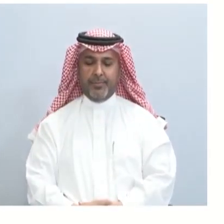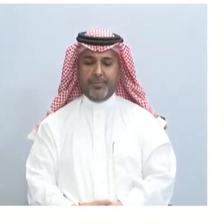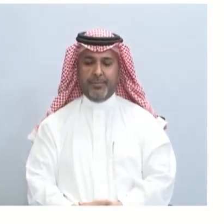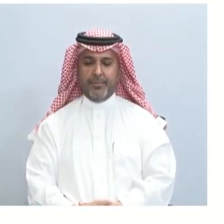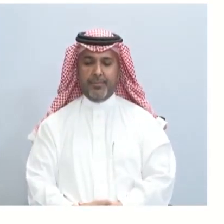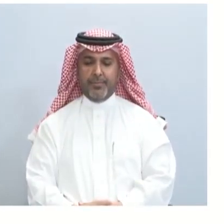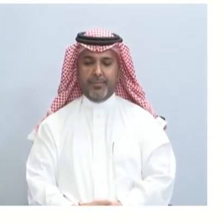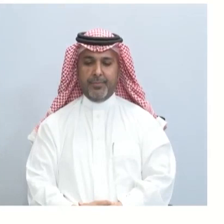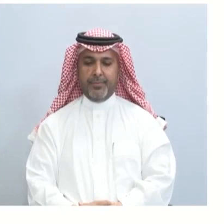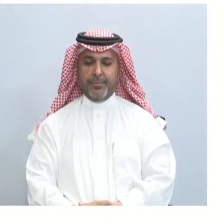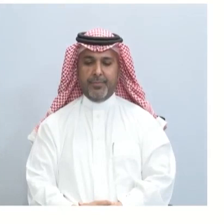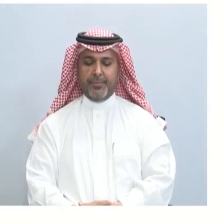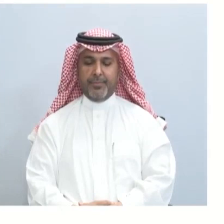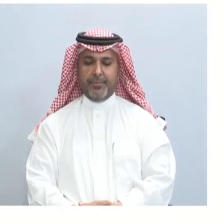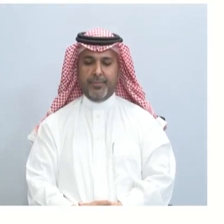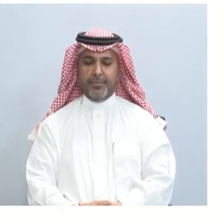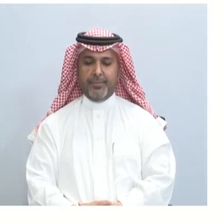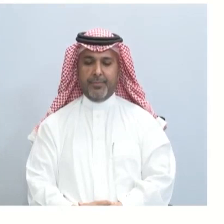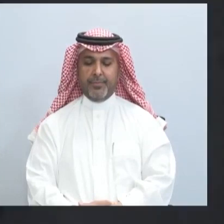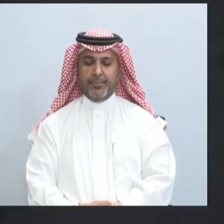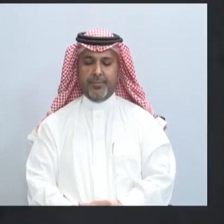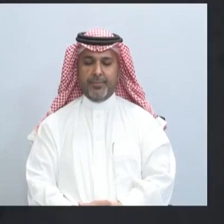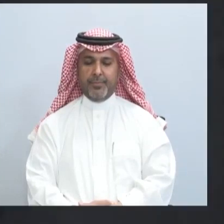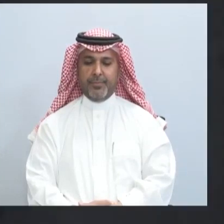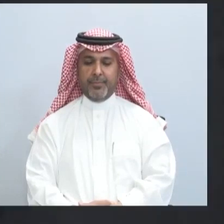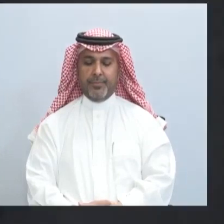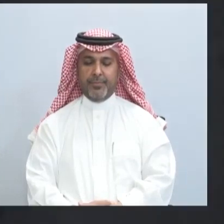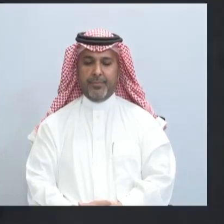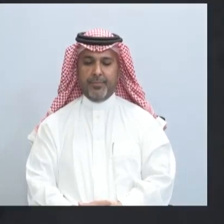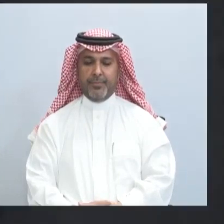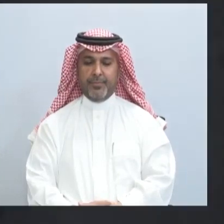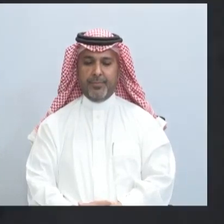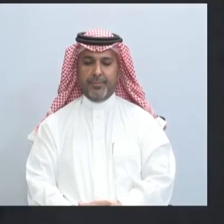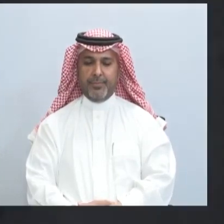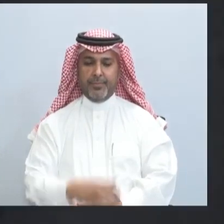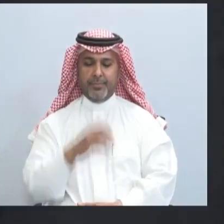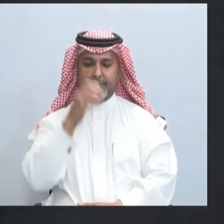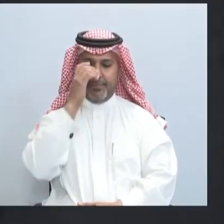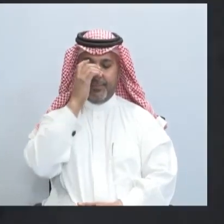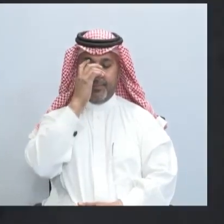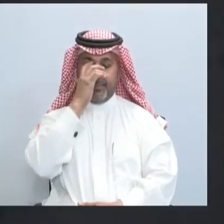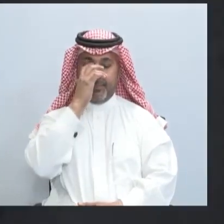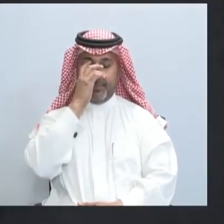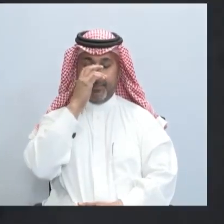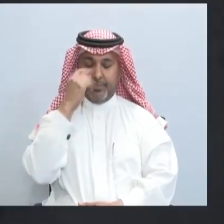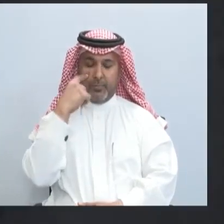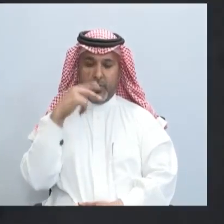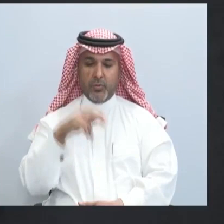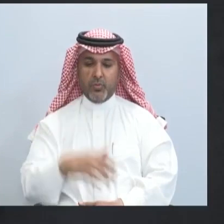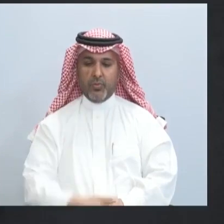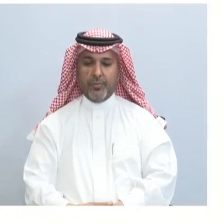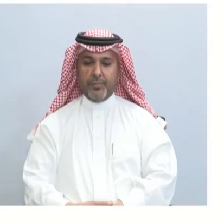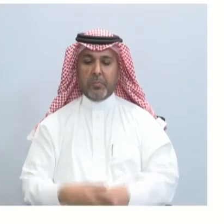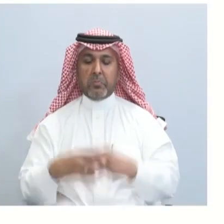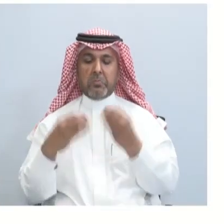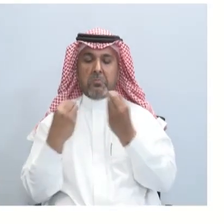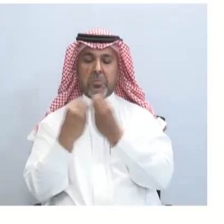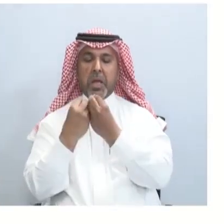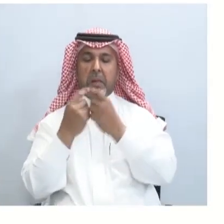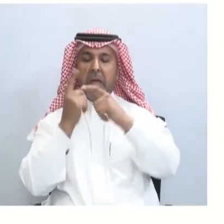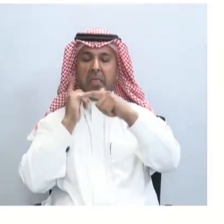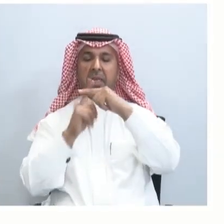من حصل منكم على 90 سم مربع فاجابته صحيحه الان لايجاد مساحه الشكل كاملا